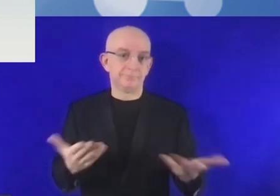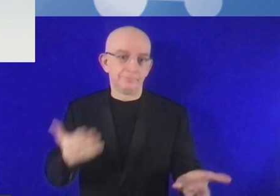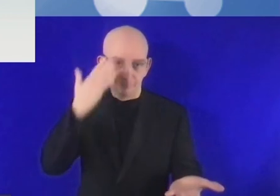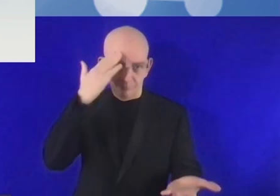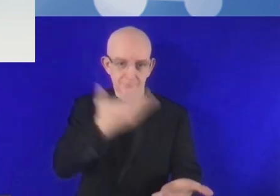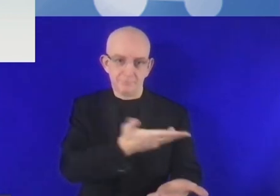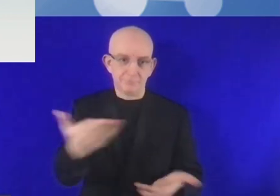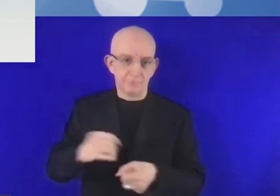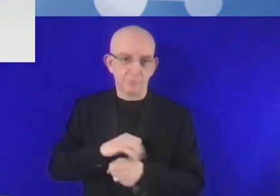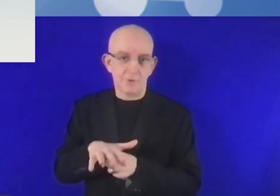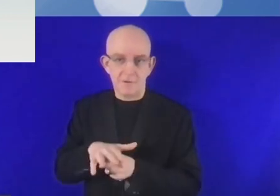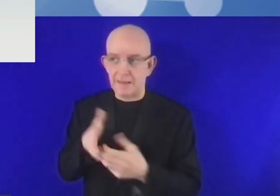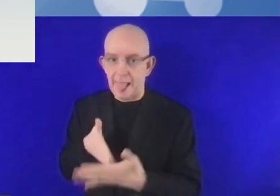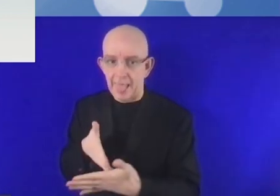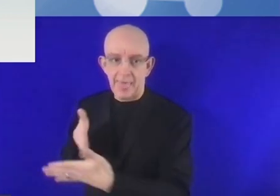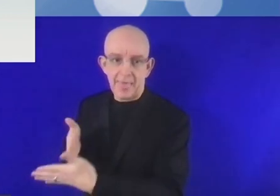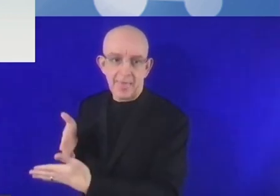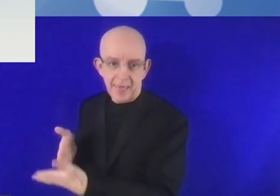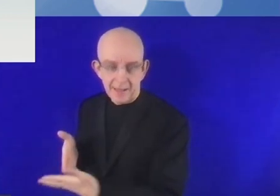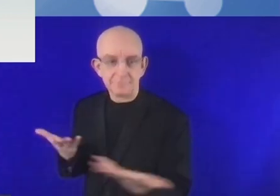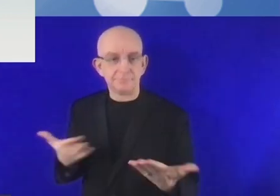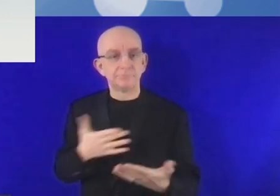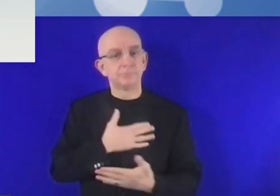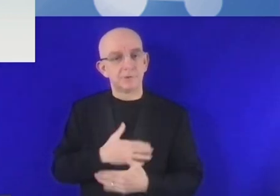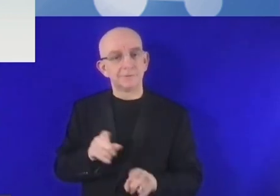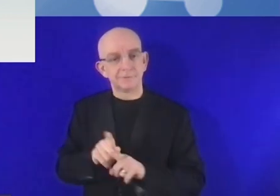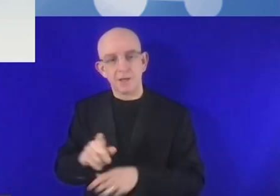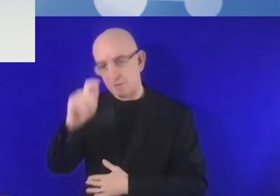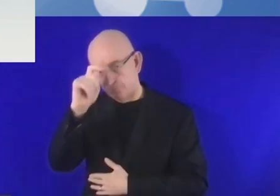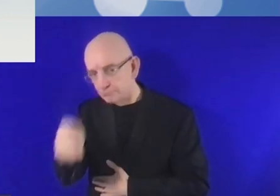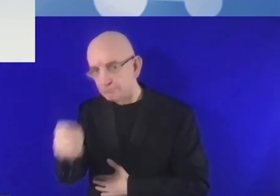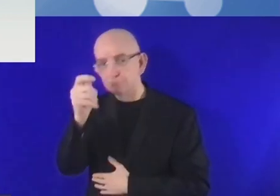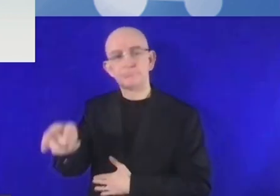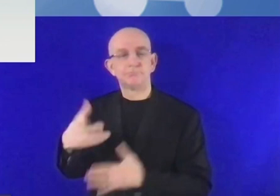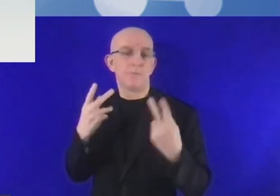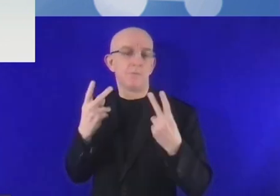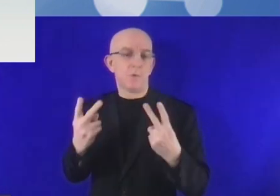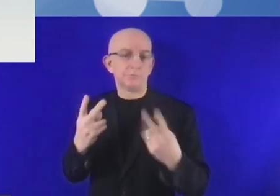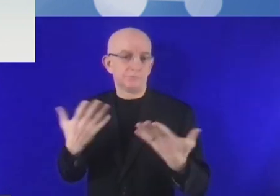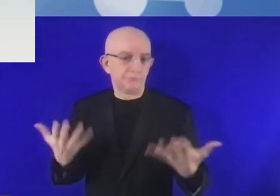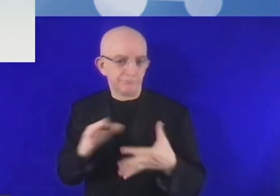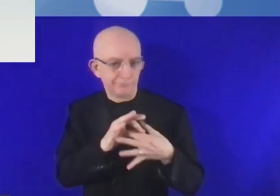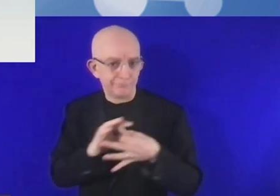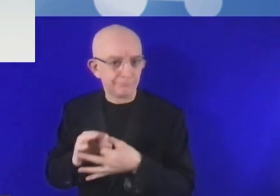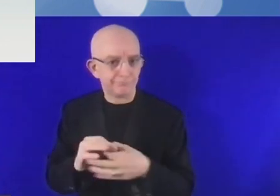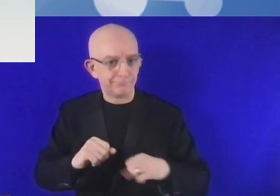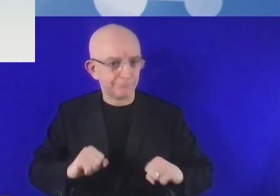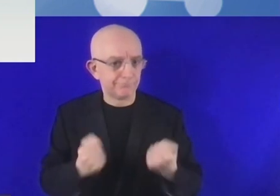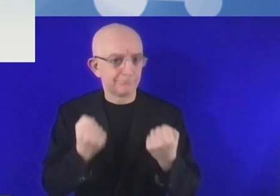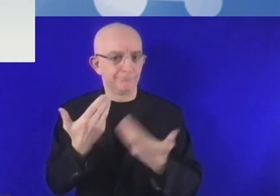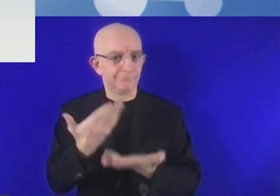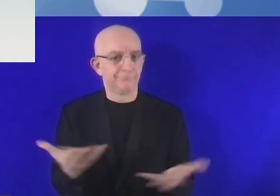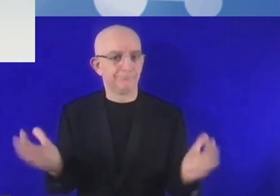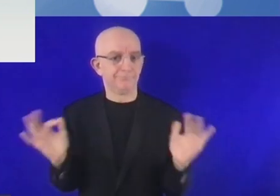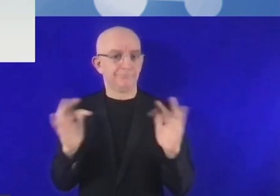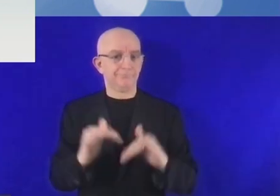za ich wysiłek zmierzający do umożliwienia tej debaty. Chcę również podkreślić to, jak ważne są nasze